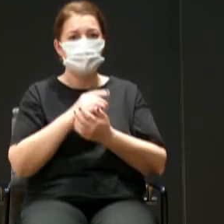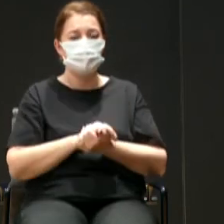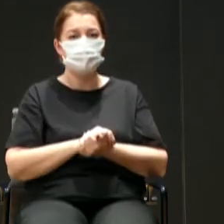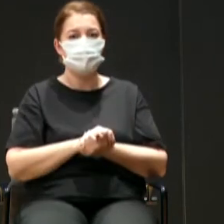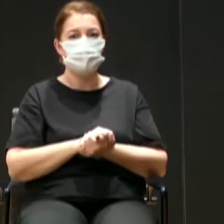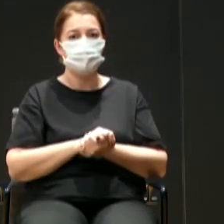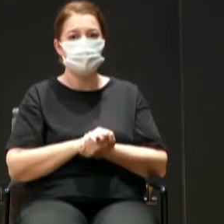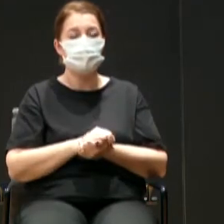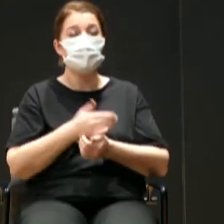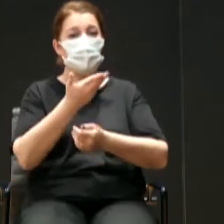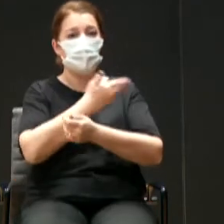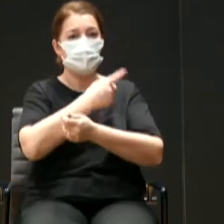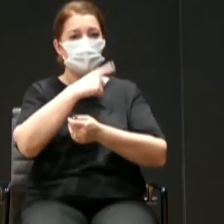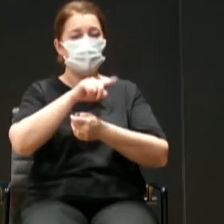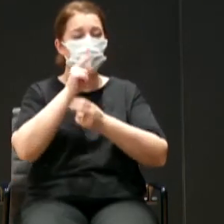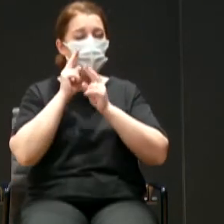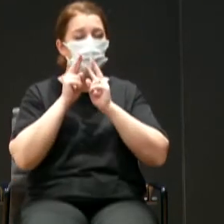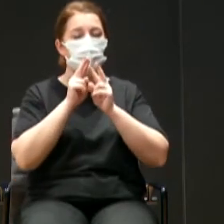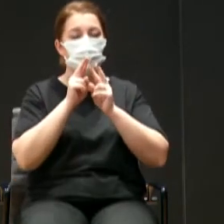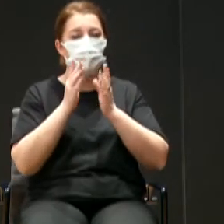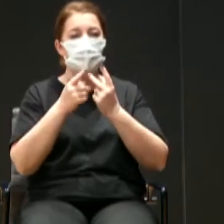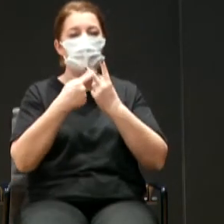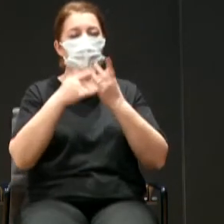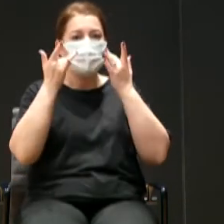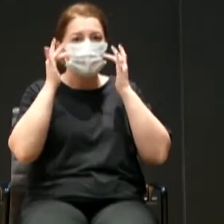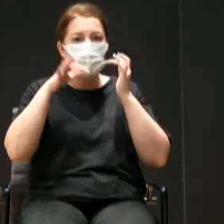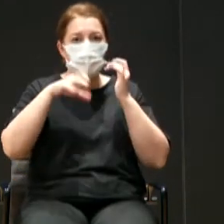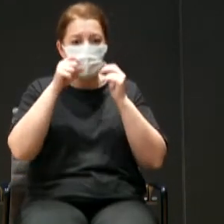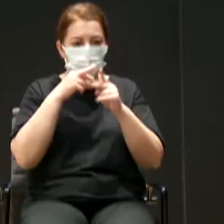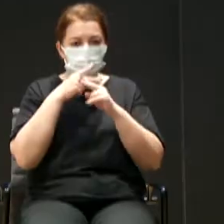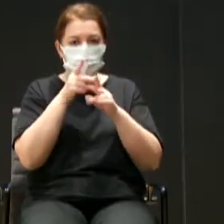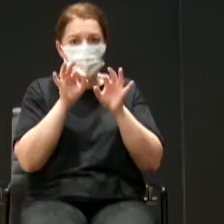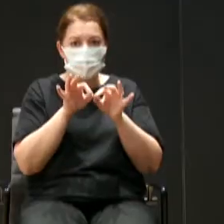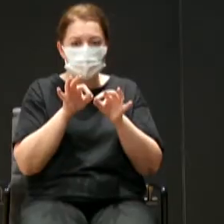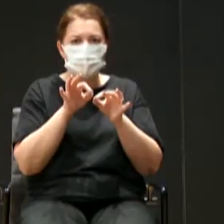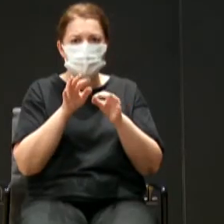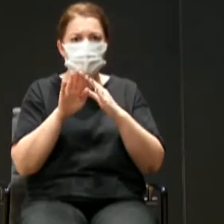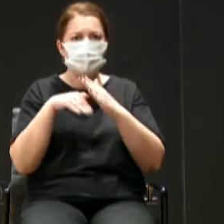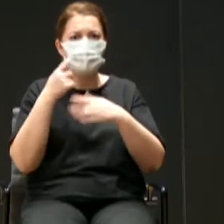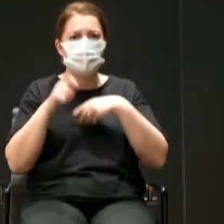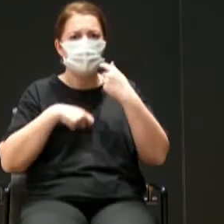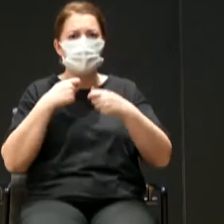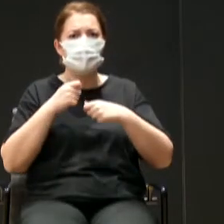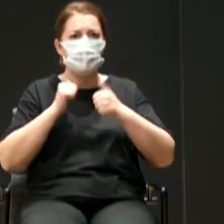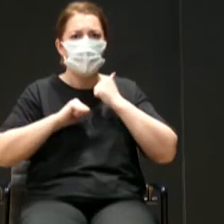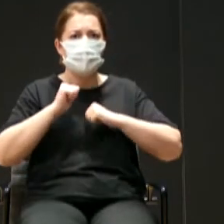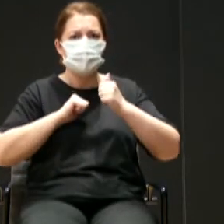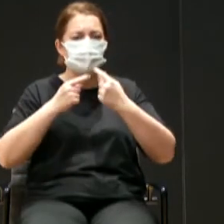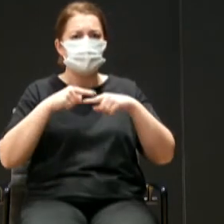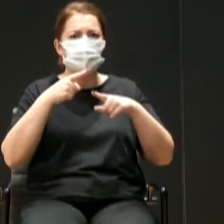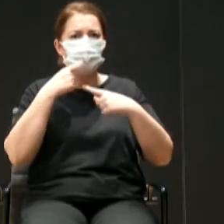Hayır, Neşet Bey. Konuya Yakuplu Kültür Merkezi ile başladınız. Üniversite sınavıyla bitirdiniz. O açıdan söyledim.